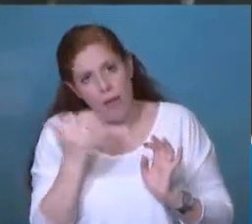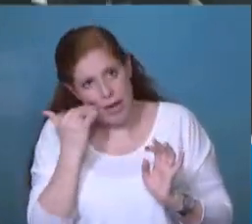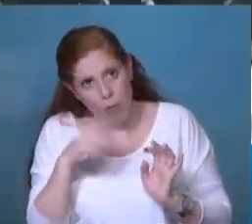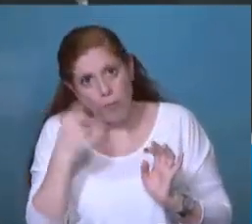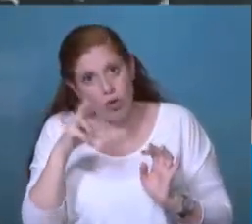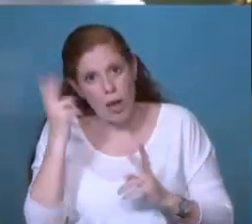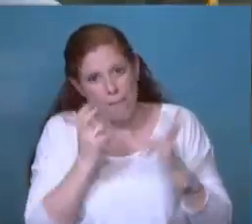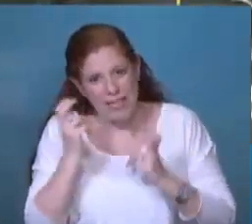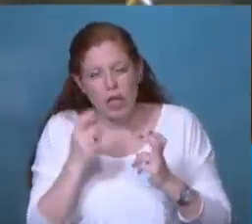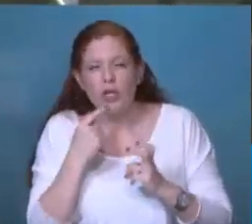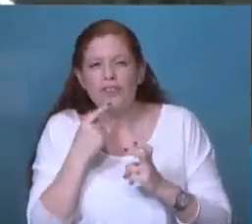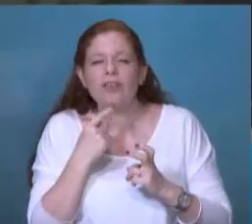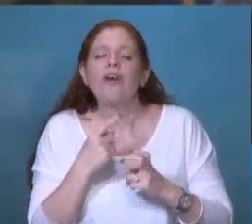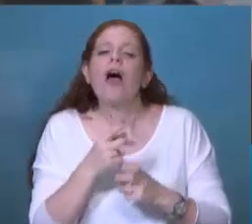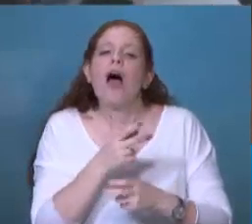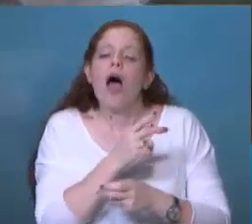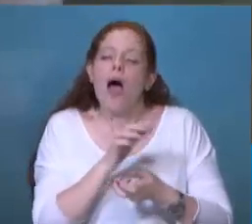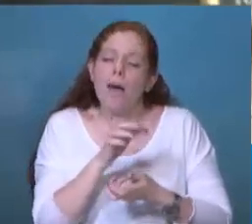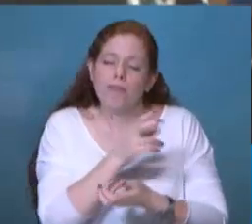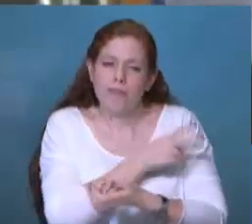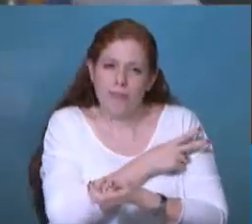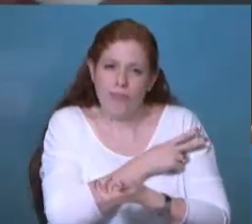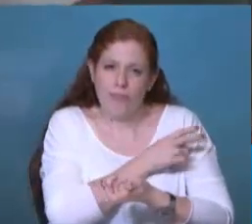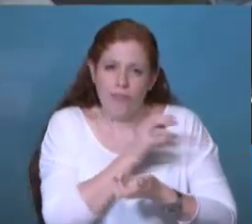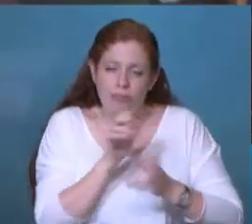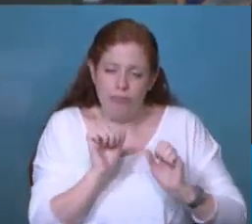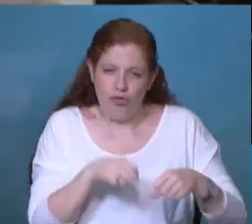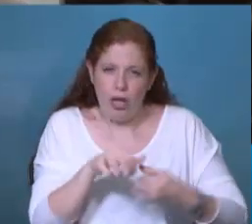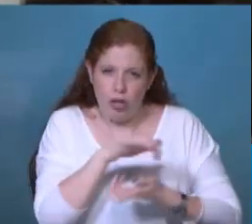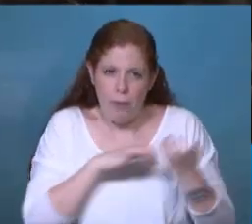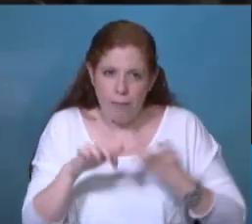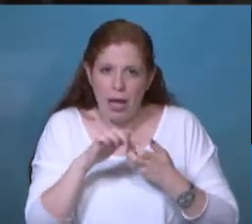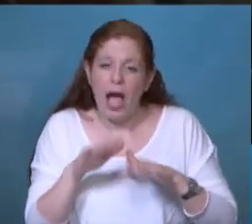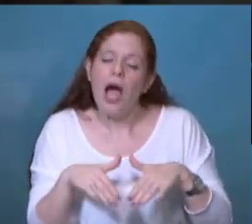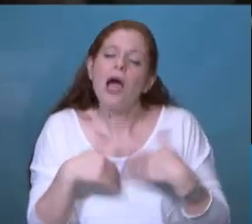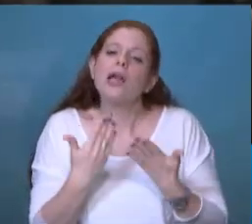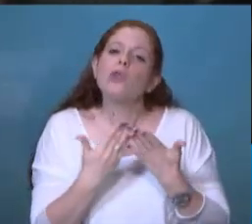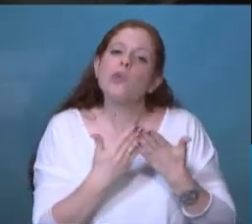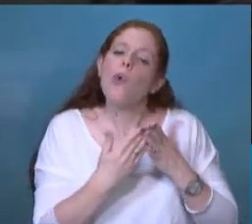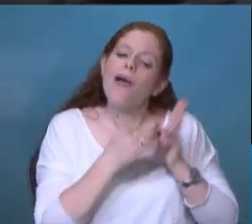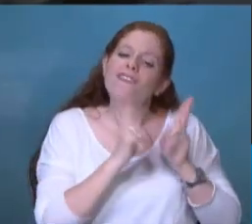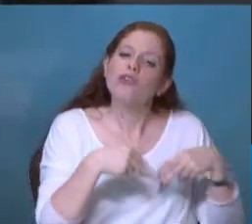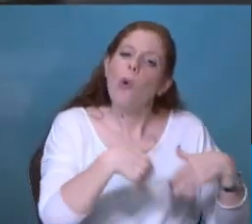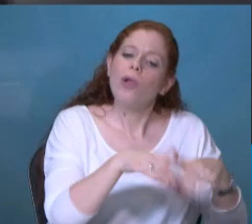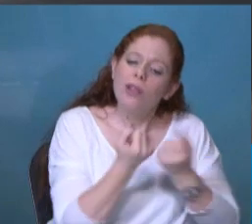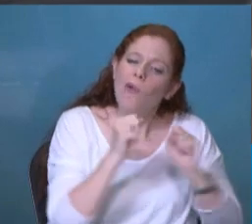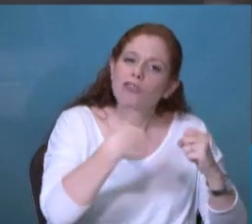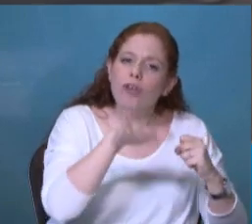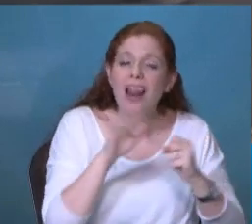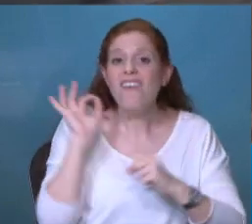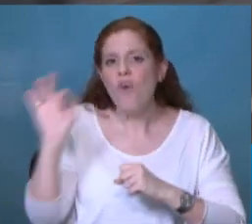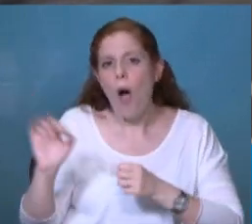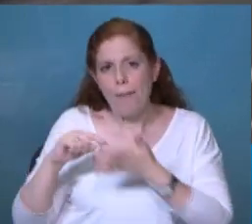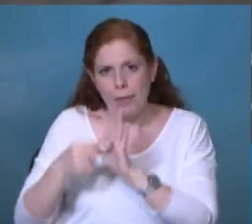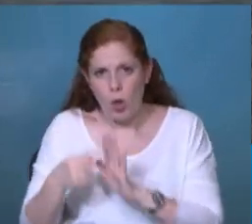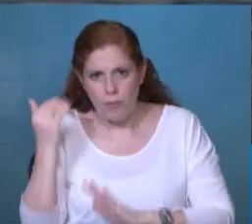שלפיו משמרות המהפכה נתנו אור ירוק למיליציות השיעיות בעיראק ולארגוני הטרור באזור לפגוע במטרות אמריקניות,